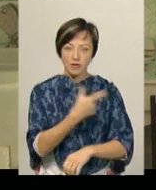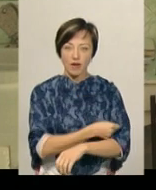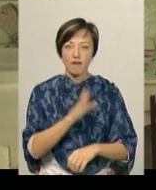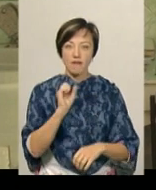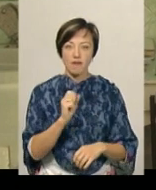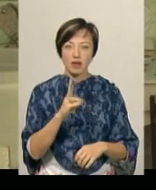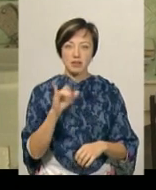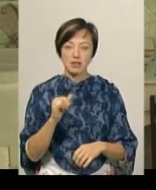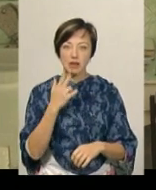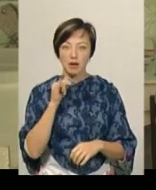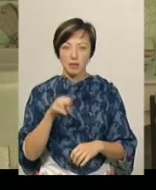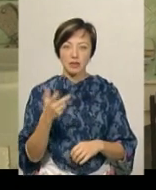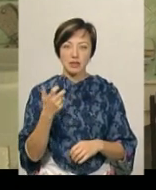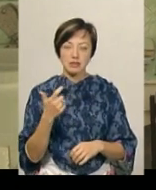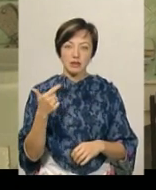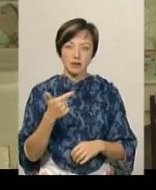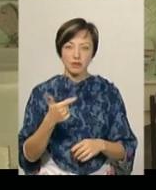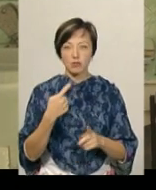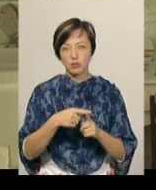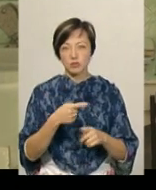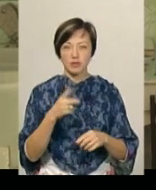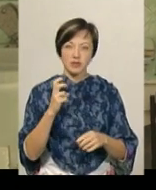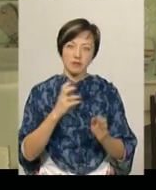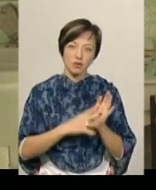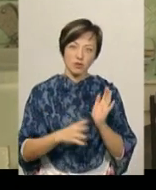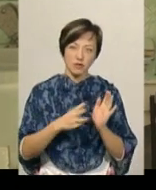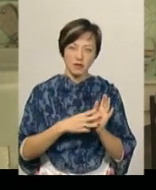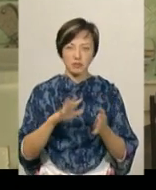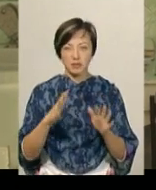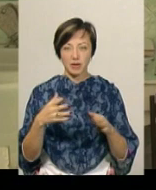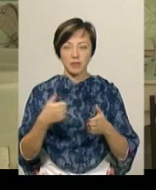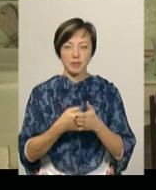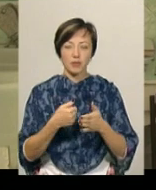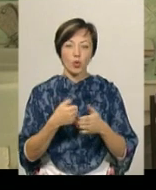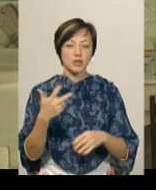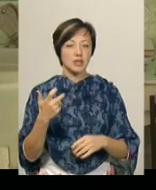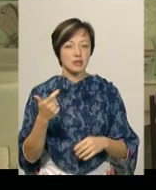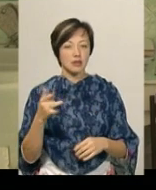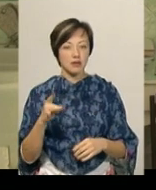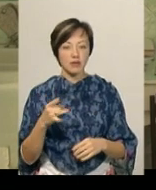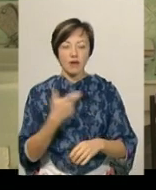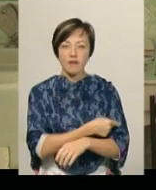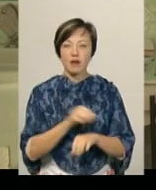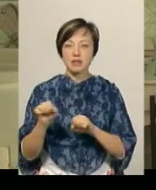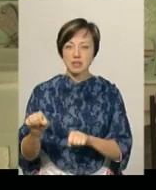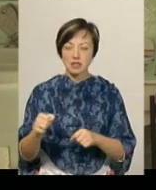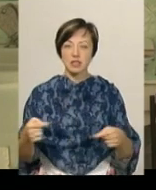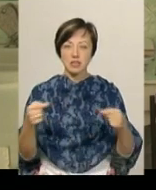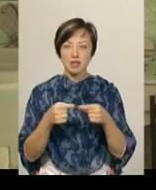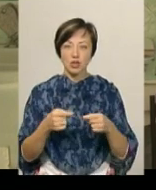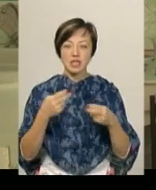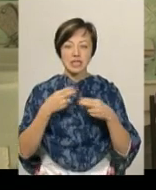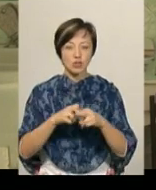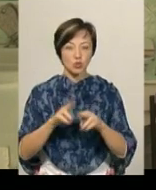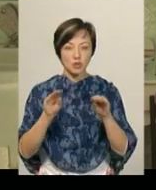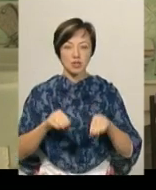«Ваксігрип». Коштує приблизно 300 гривень, плюс-мінус 298, 299 до 300 гривень. Вакцина, згідно з інструкцією,